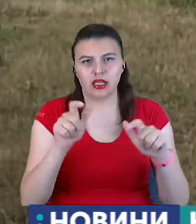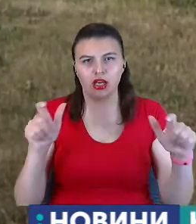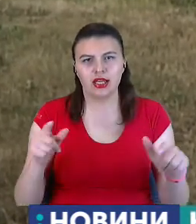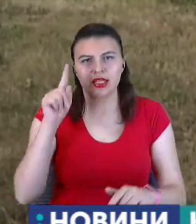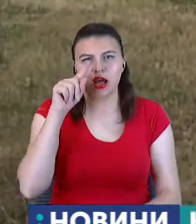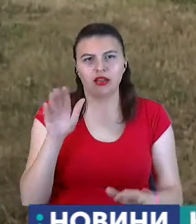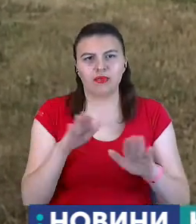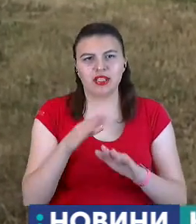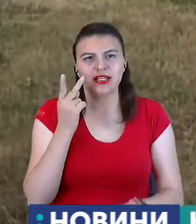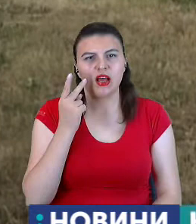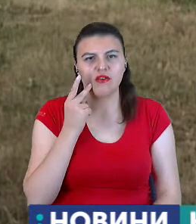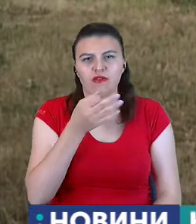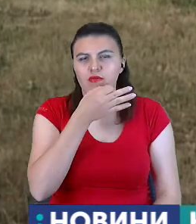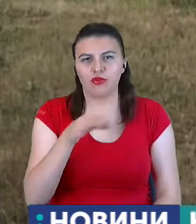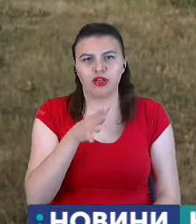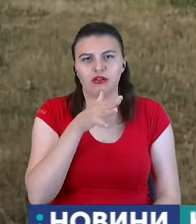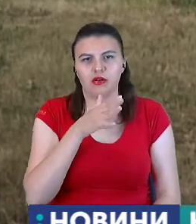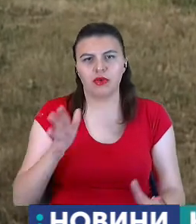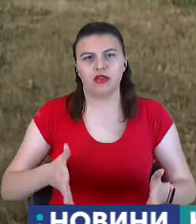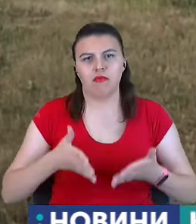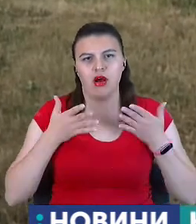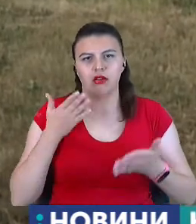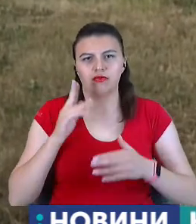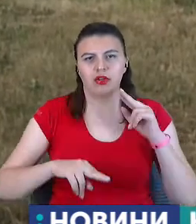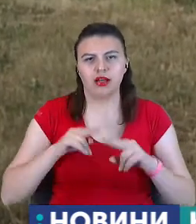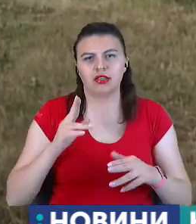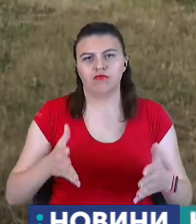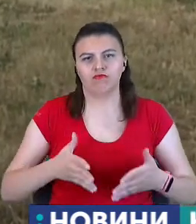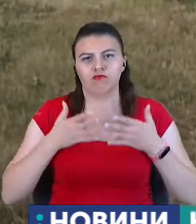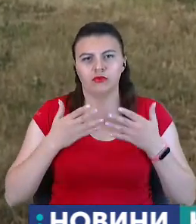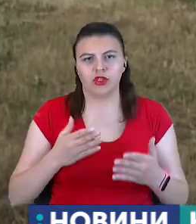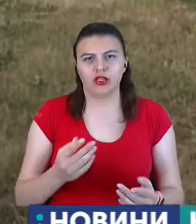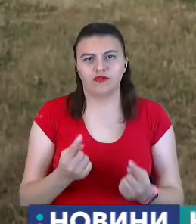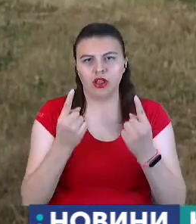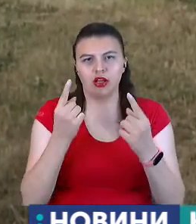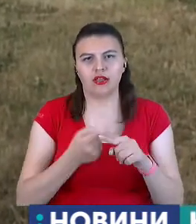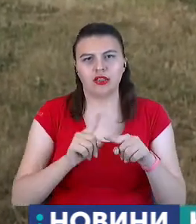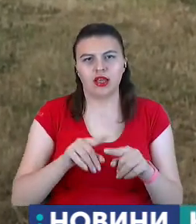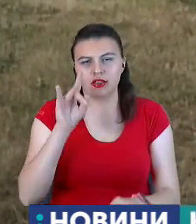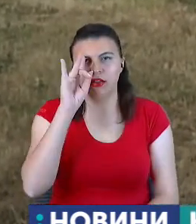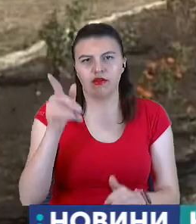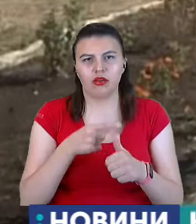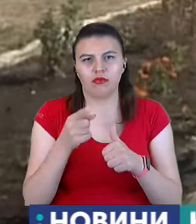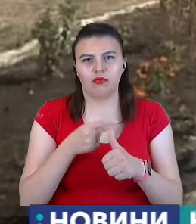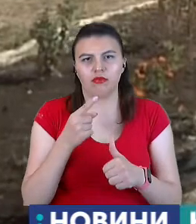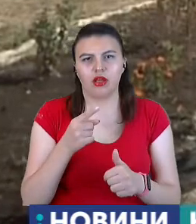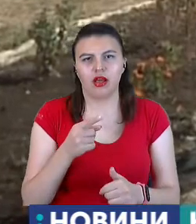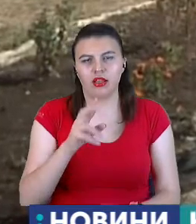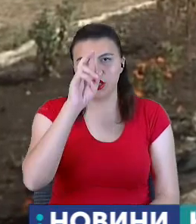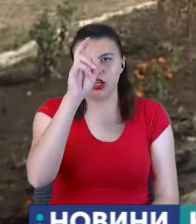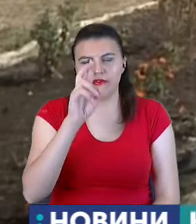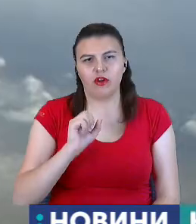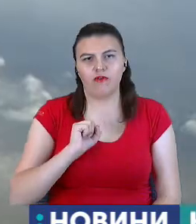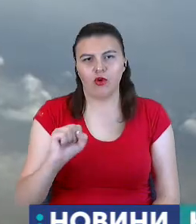пісня завжди у будь-які часи підіймала дух, підіймала настрій і звеличувала це славне ім'я держави, ім'я воїна. Надія Задорожня,